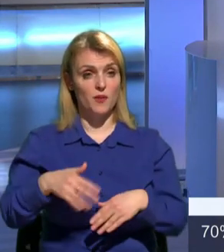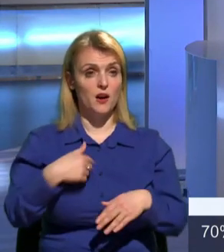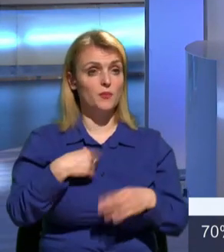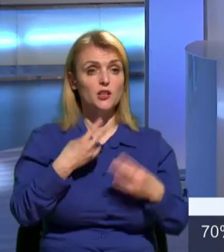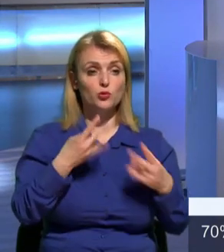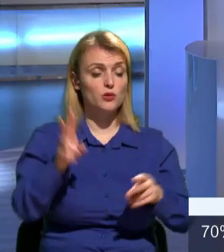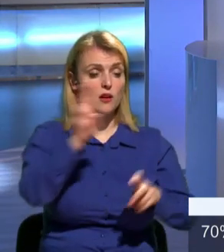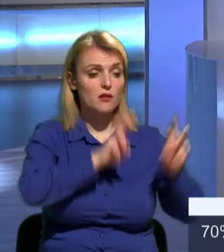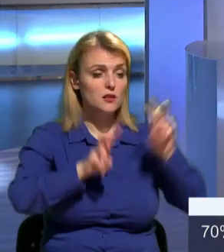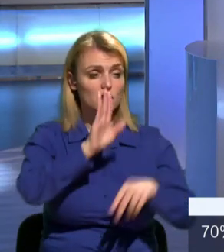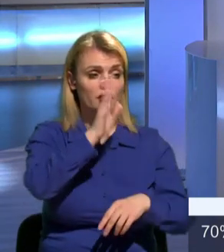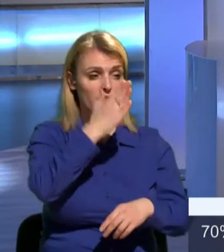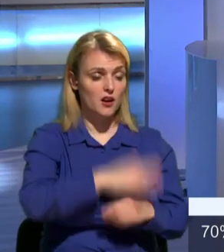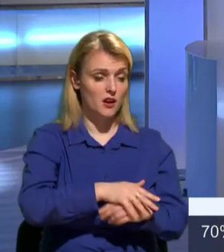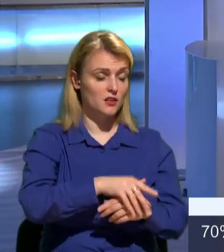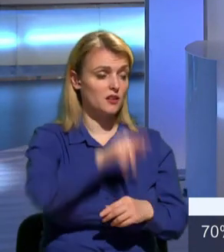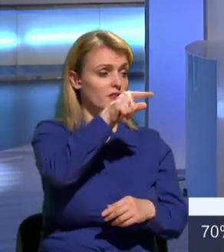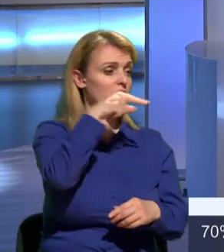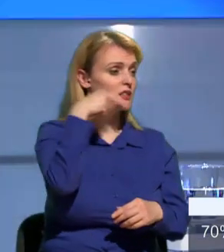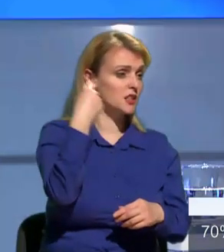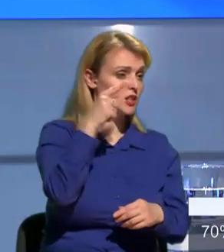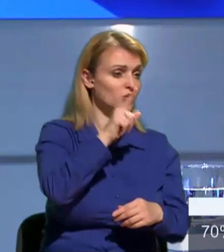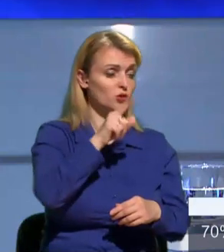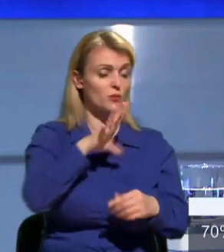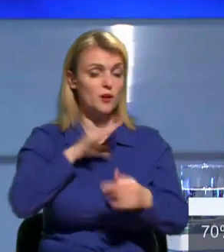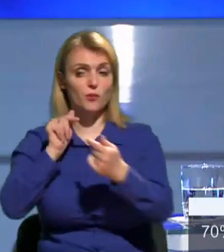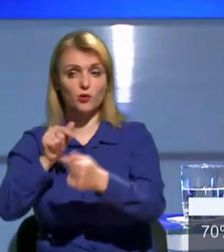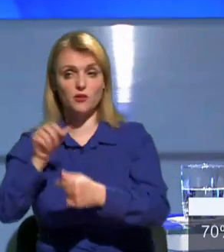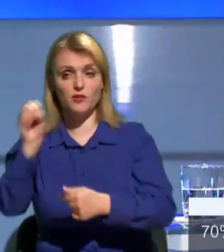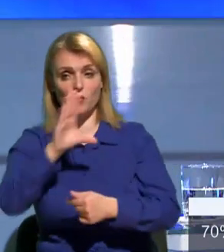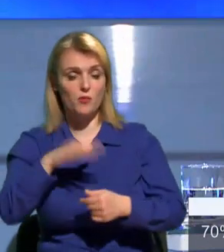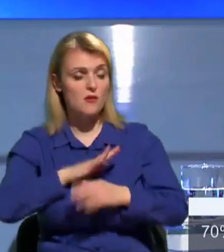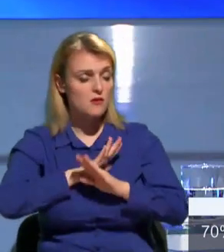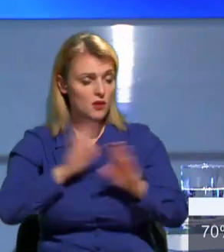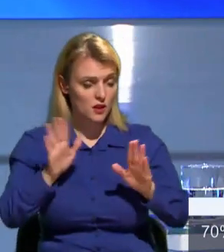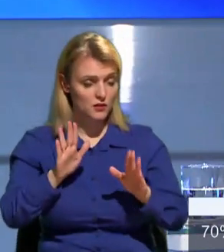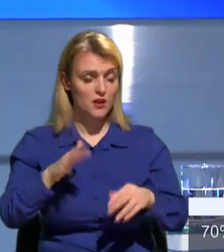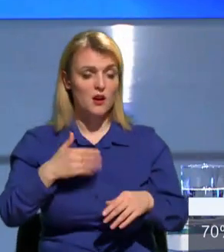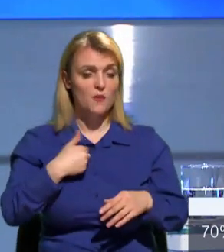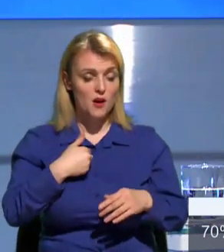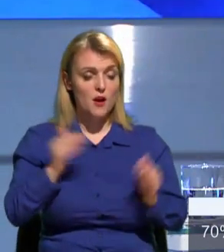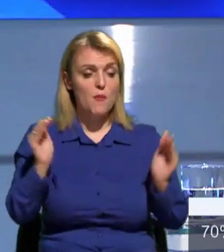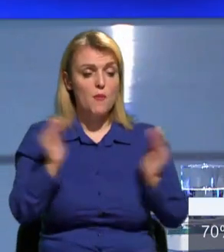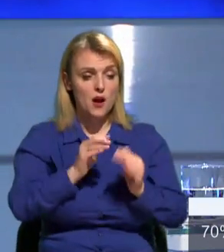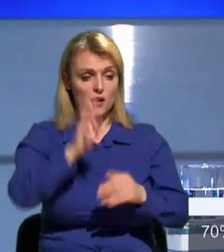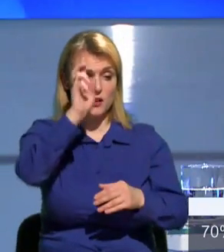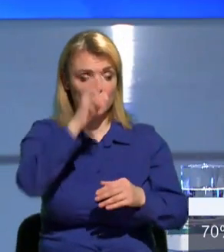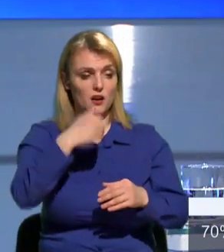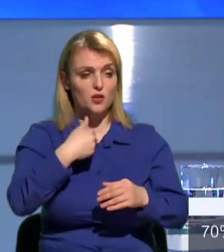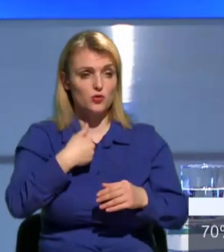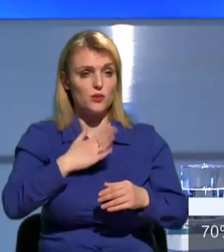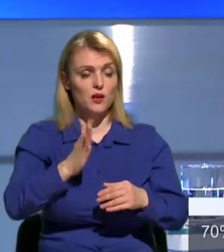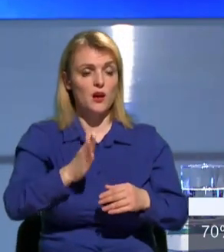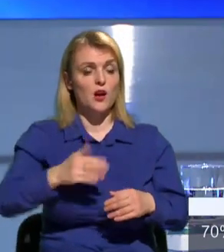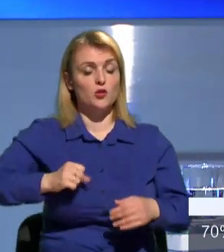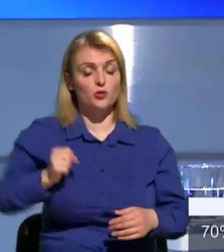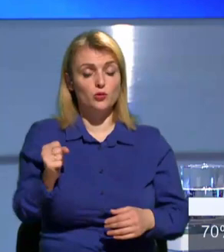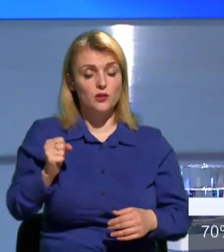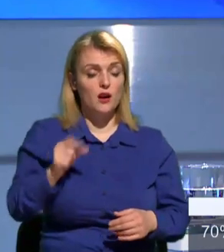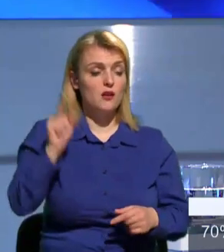Rusia împotriva Europei sau în Europa împotriva Rusiei. Noi suntem o țară mic, neutră. Trebuie să fim prieteni cu toți, și cu estul, și cu vestul. Și